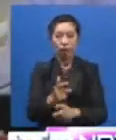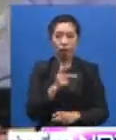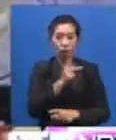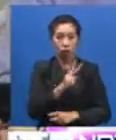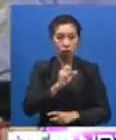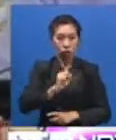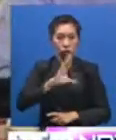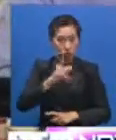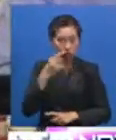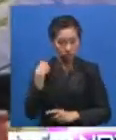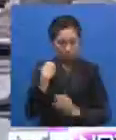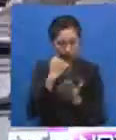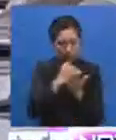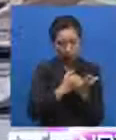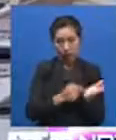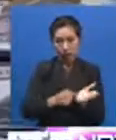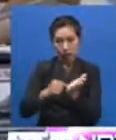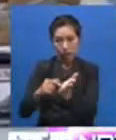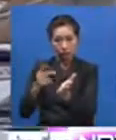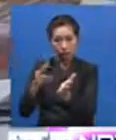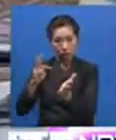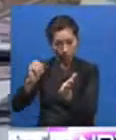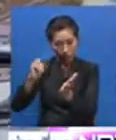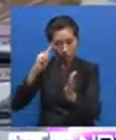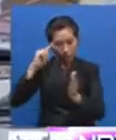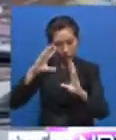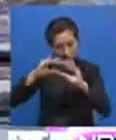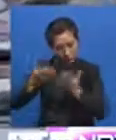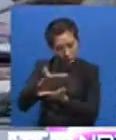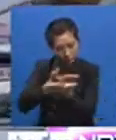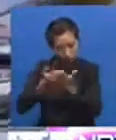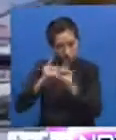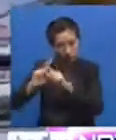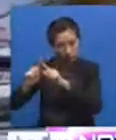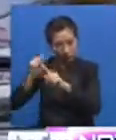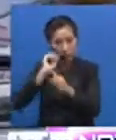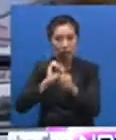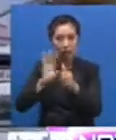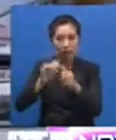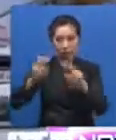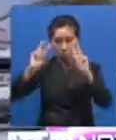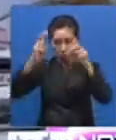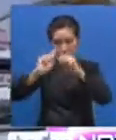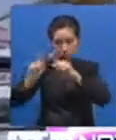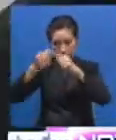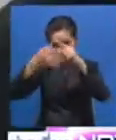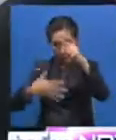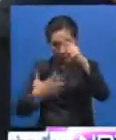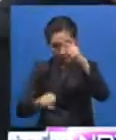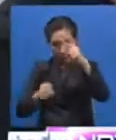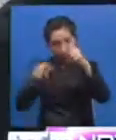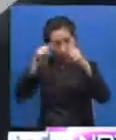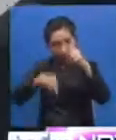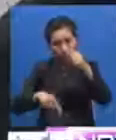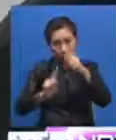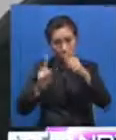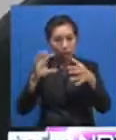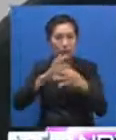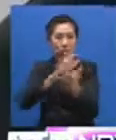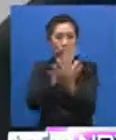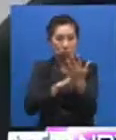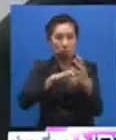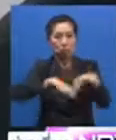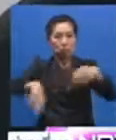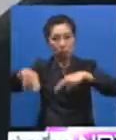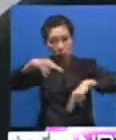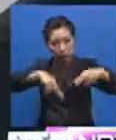ค่ะจะมีข้อเสนอแนะให้คณะรัฐมนตรีพิจารณาเพื่อนำไปใช้ประโยชน์มีประมาณ10เรื่องด้วยกันครอบคลุมด้านการบริหารราชการแผ่นดินความเดือดร้อน